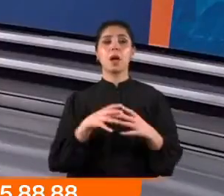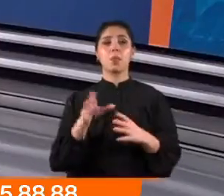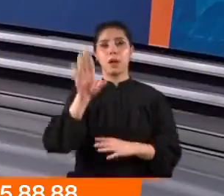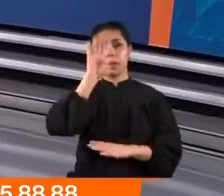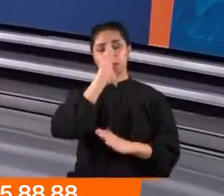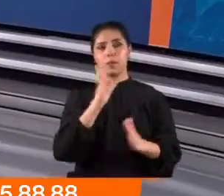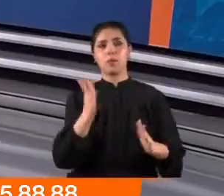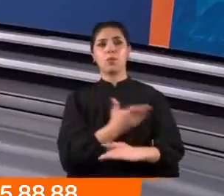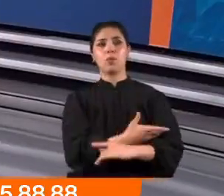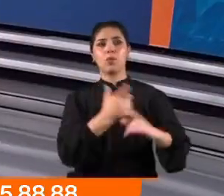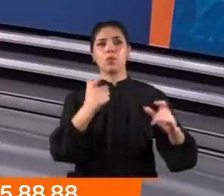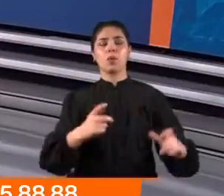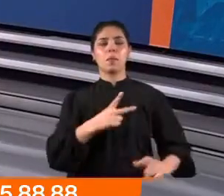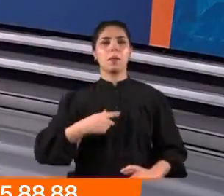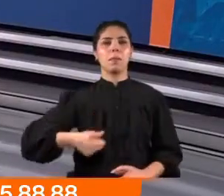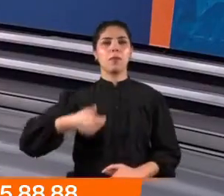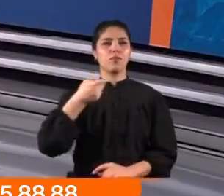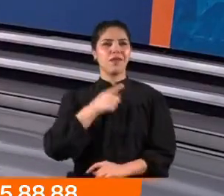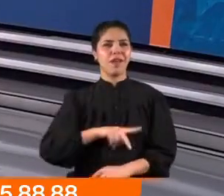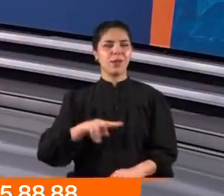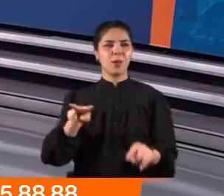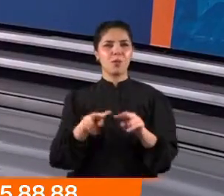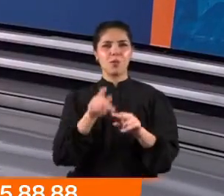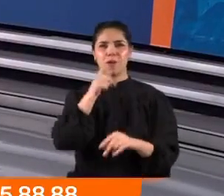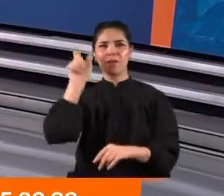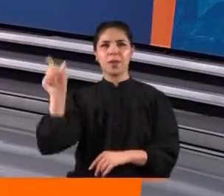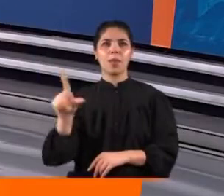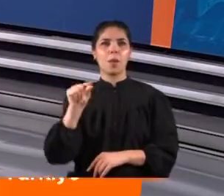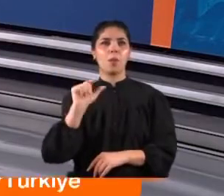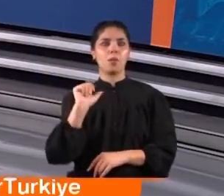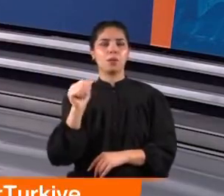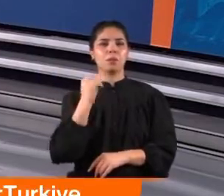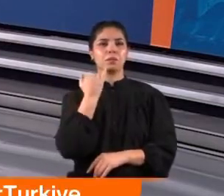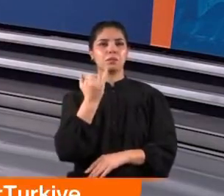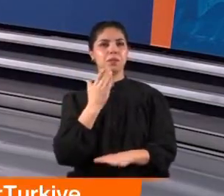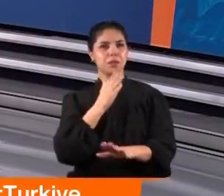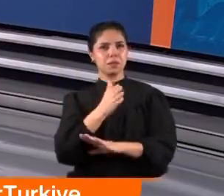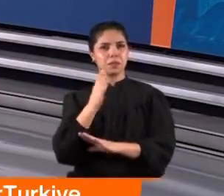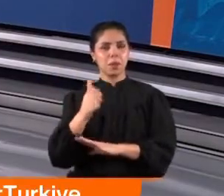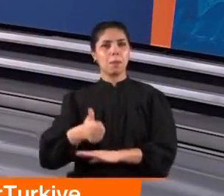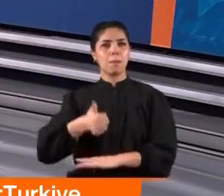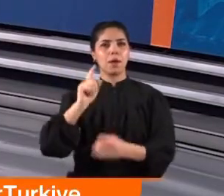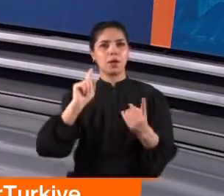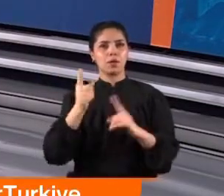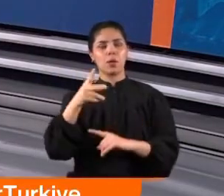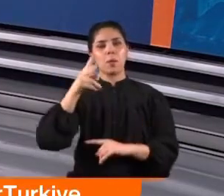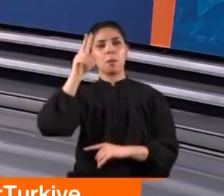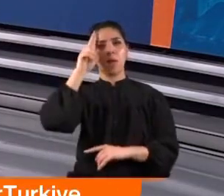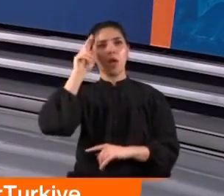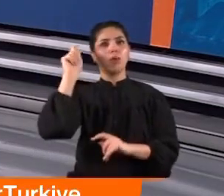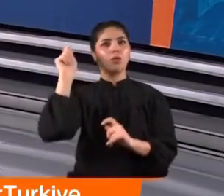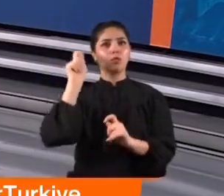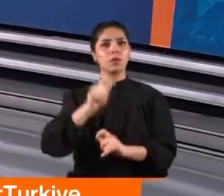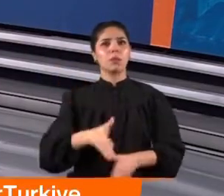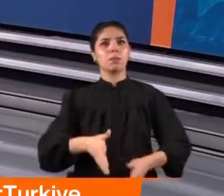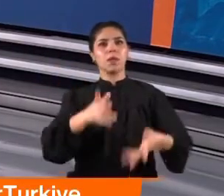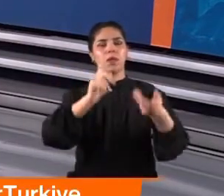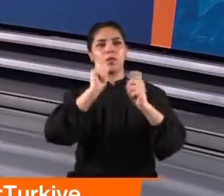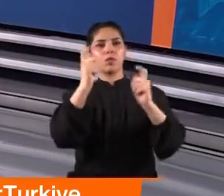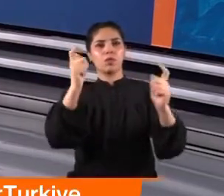AK Parti İstanbul Büyükşehir Belediye Başkanı adayı Murat Kurum adaylığının 11. gününde ziyaretlerini sürdürdü. Bakanlığı döneminde Beyoğlu'nda temelini attığı kentsel dönüşüm